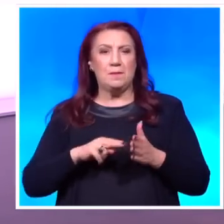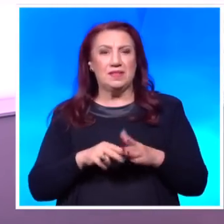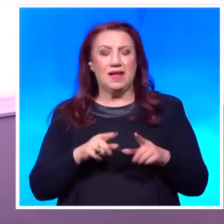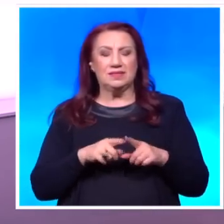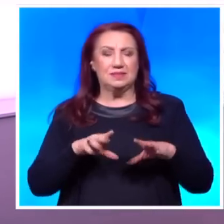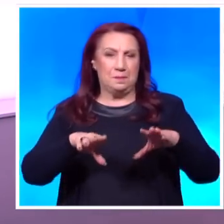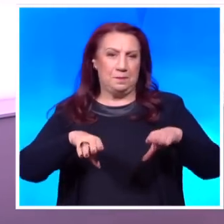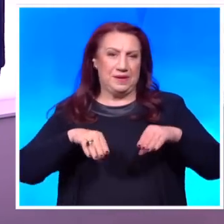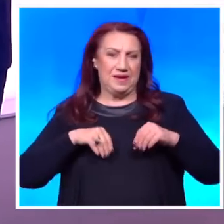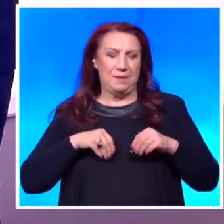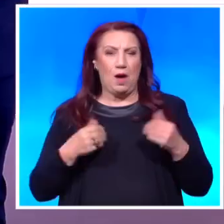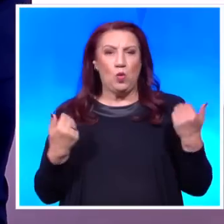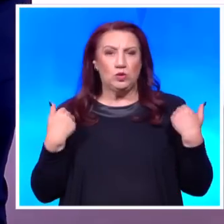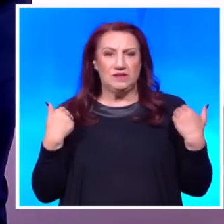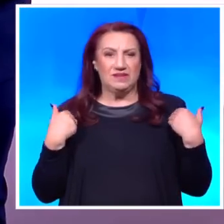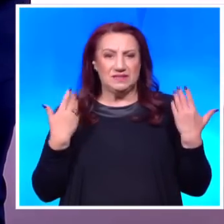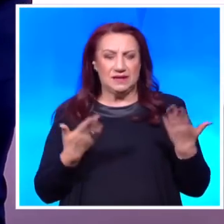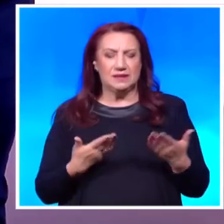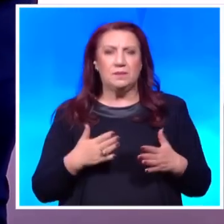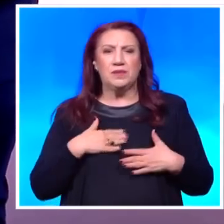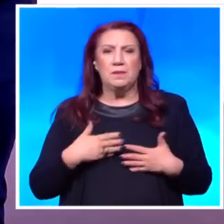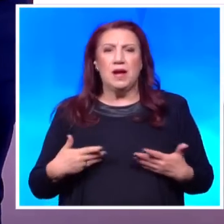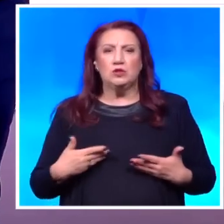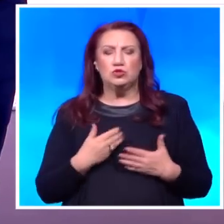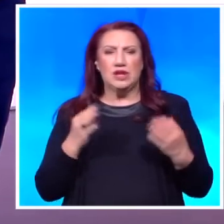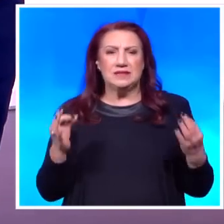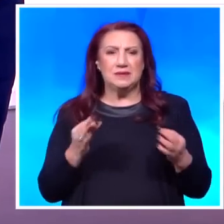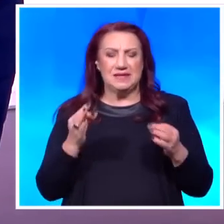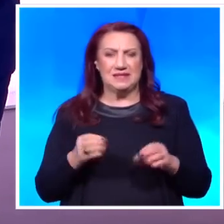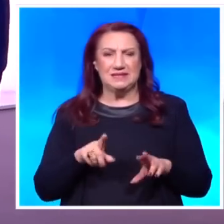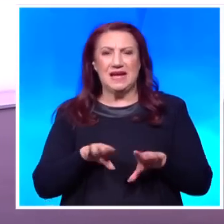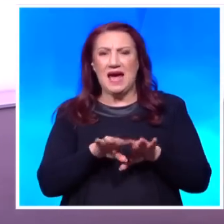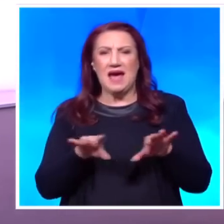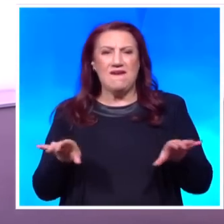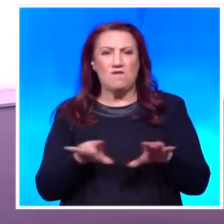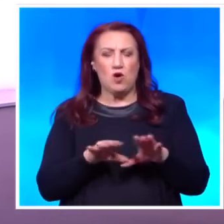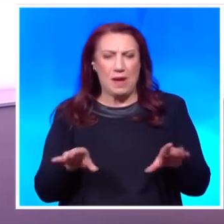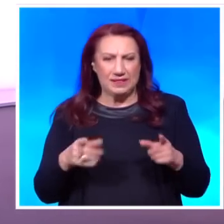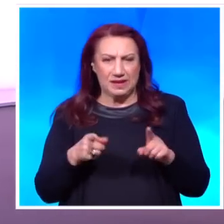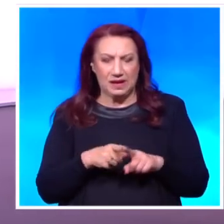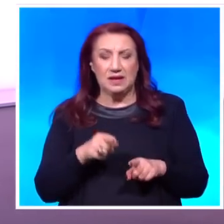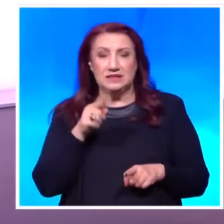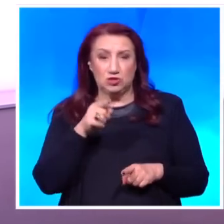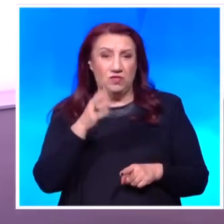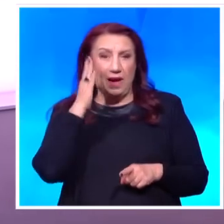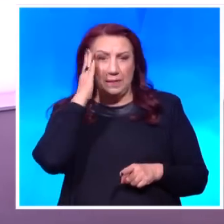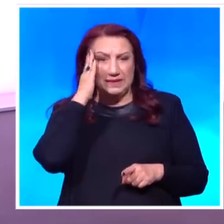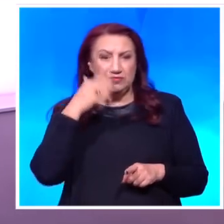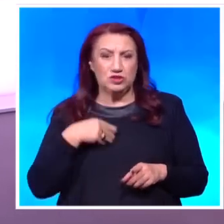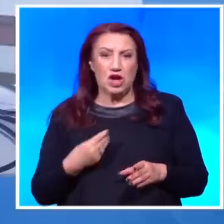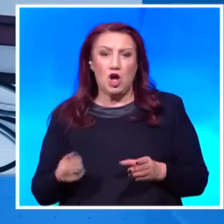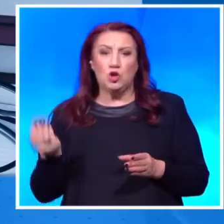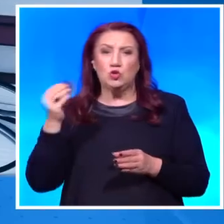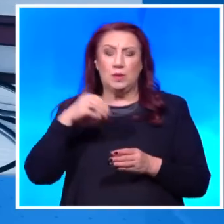нужни на пазара на труда. Остра е нуждата от специалисти по информатика и компютърни науки и за това Министерството иска